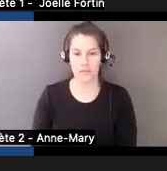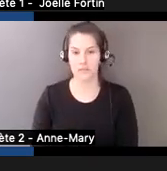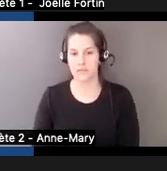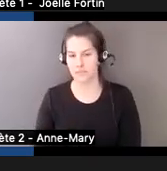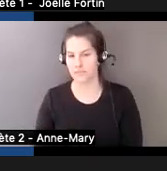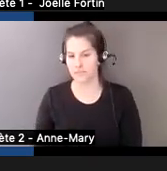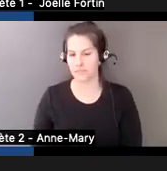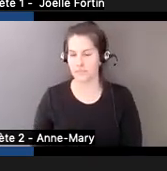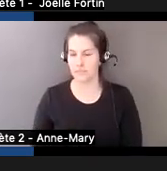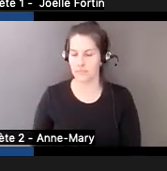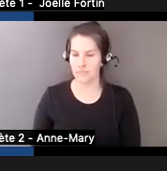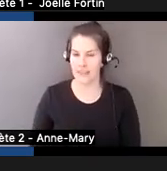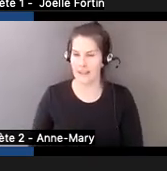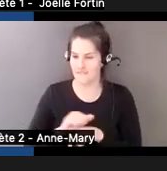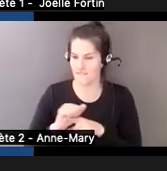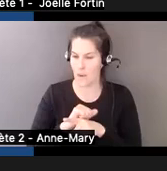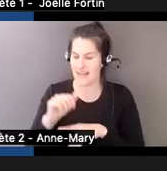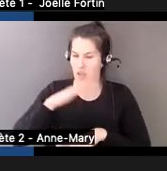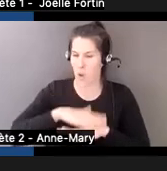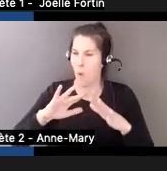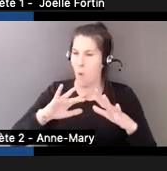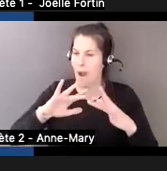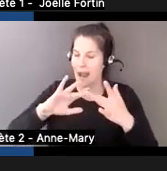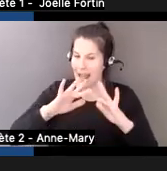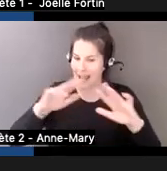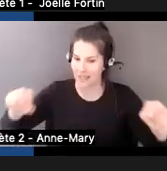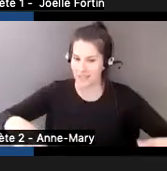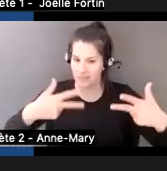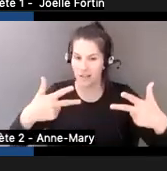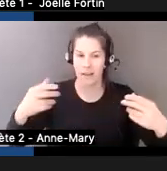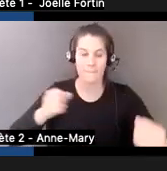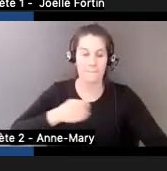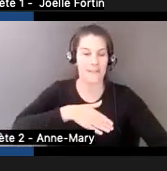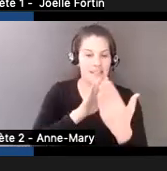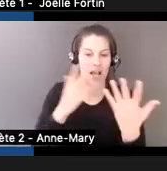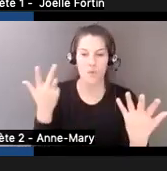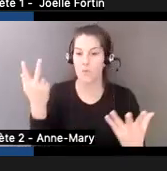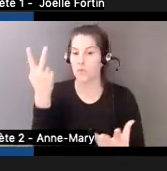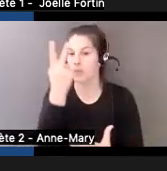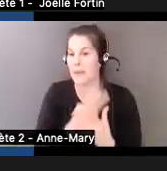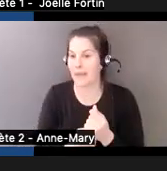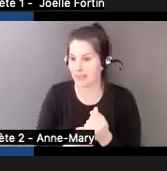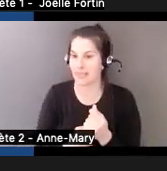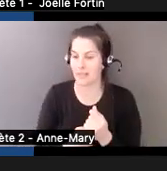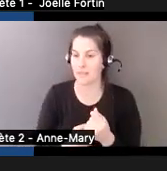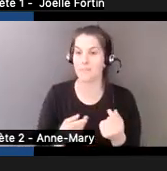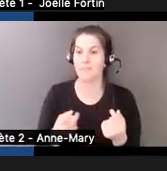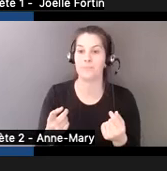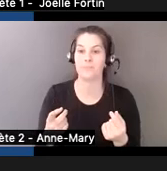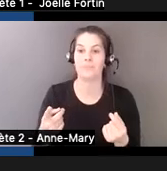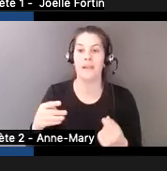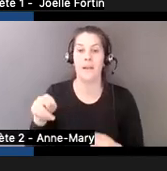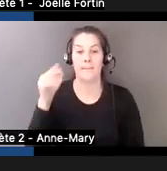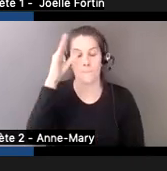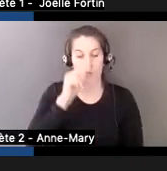Est-ce que la formation est en ligne, en présentiel ou hybride? C'est deux volets. Oui. Vous pourriez, je